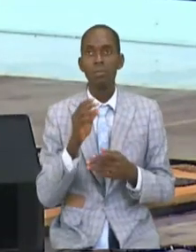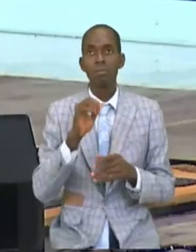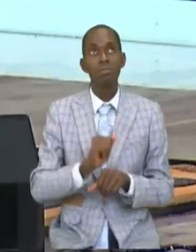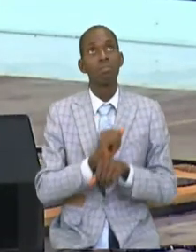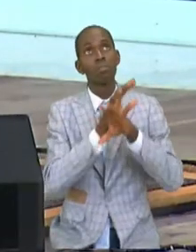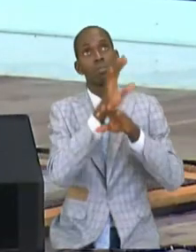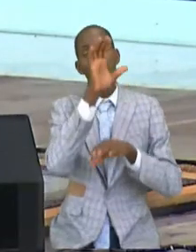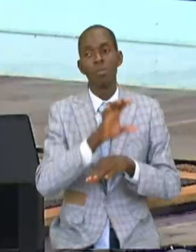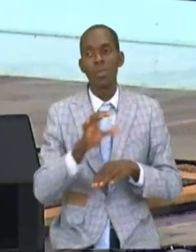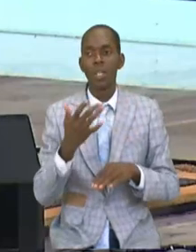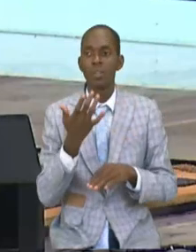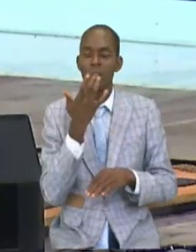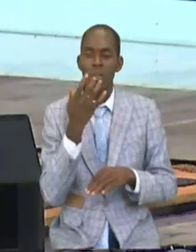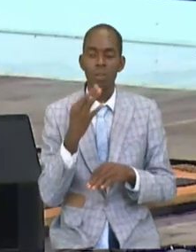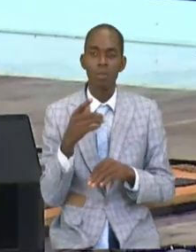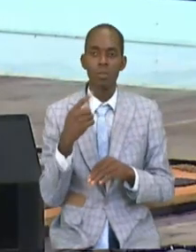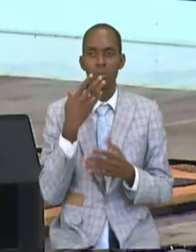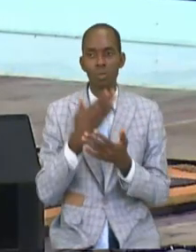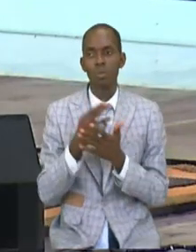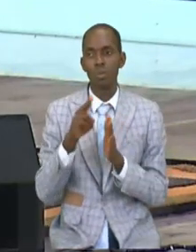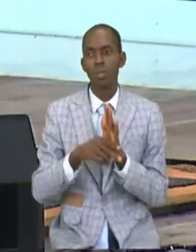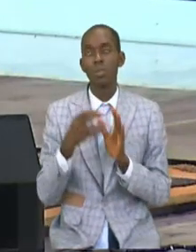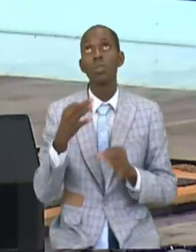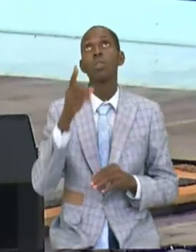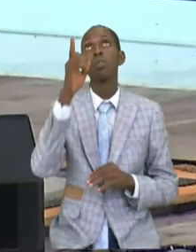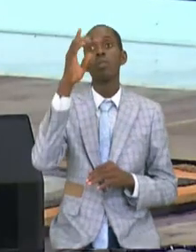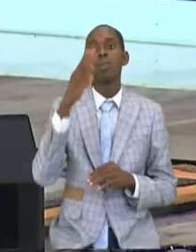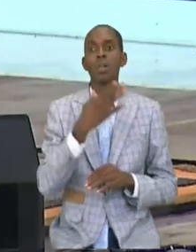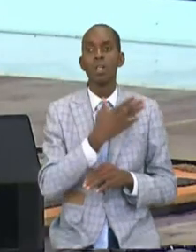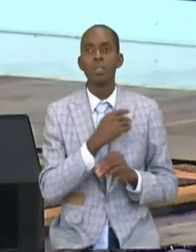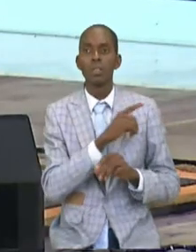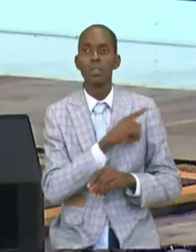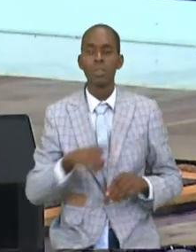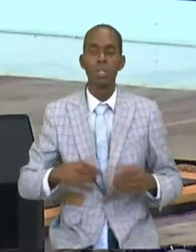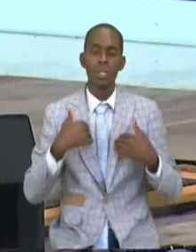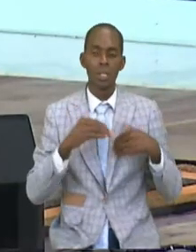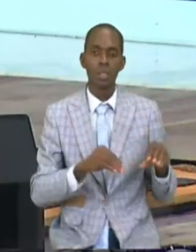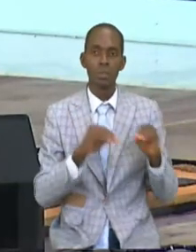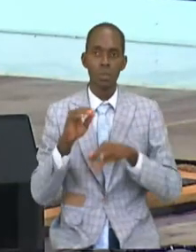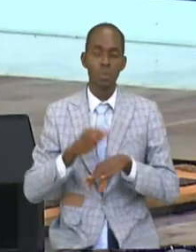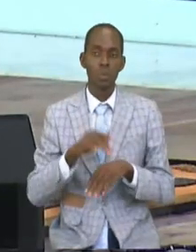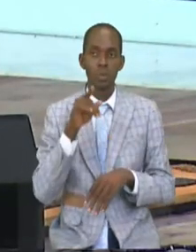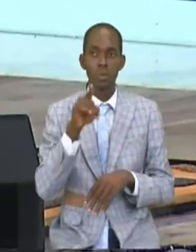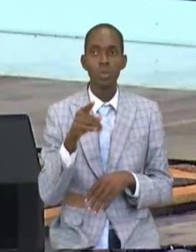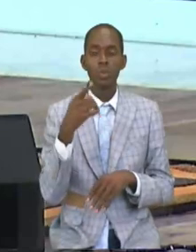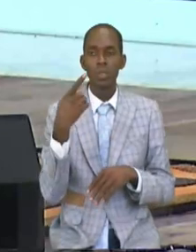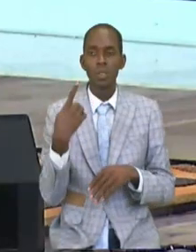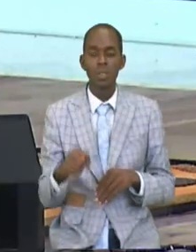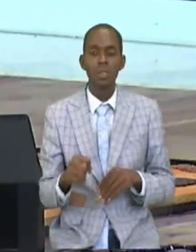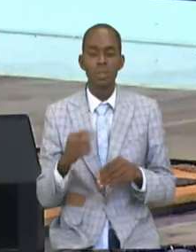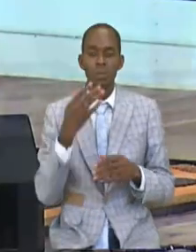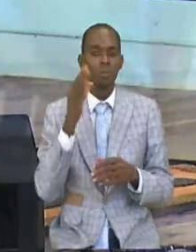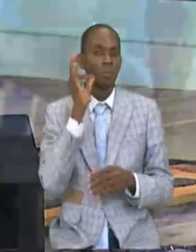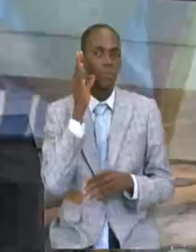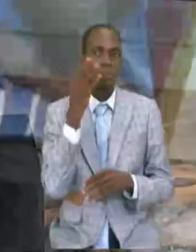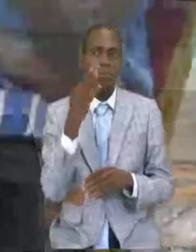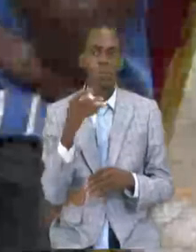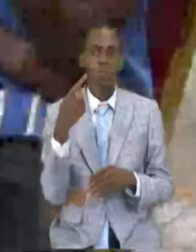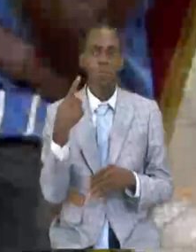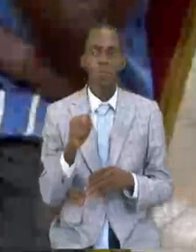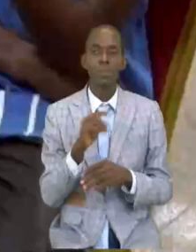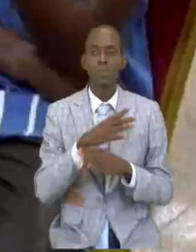avoir visité le calvaire et expérimenté la bonté de Dieu et que Dieu vous a donné le fruit de